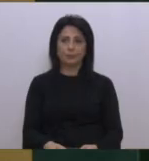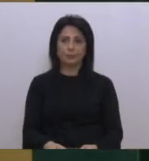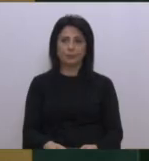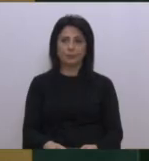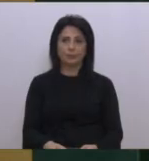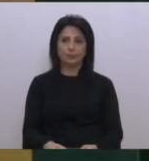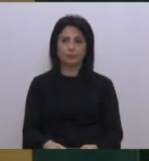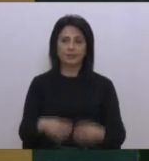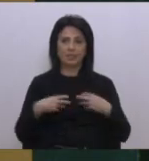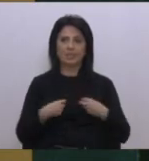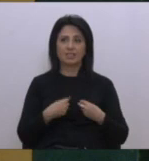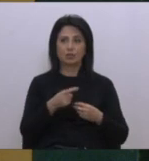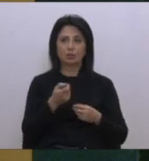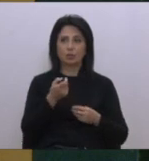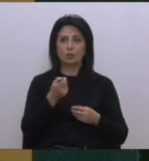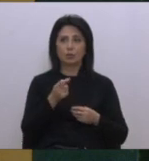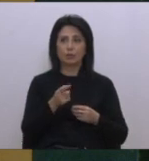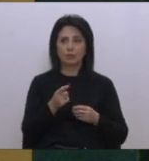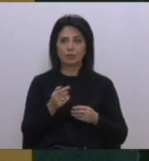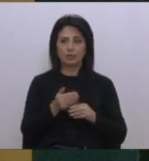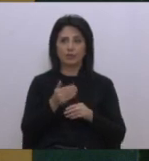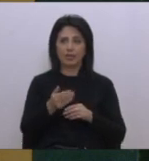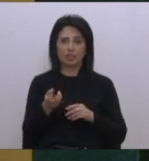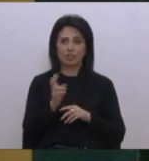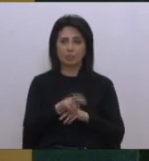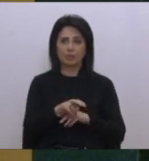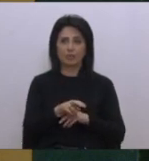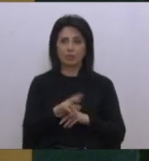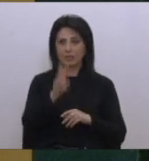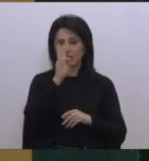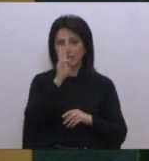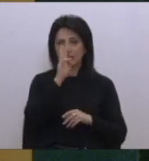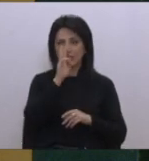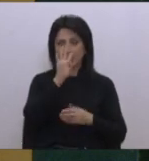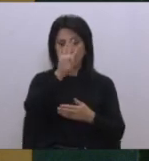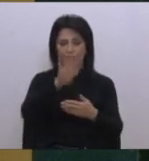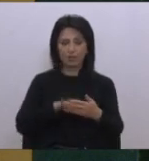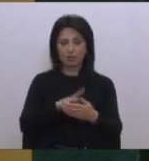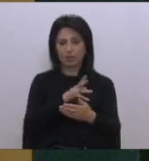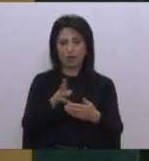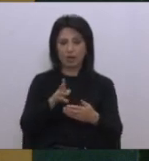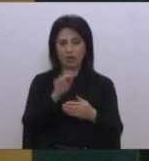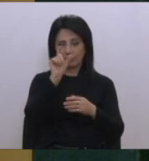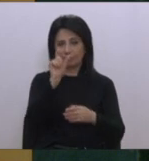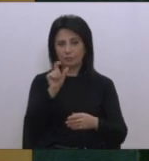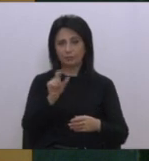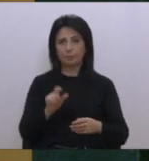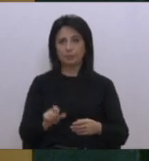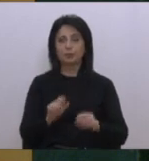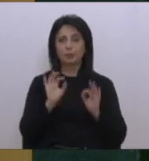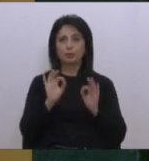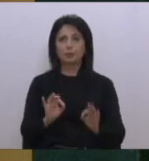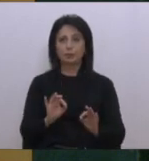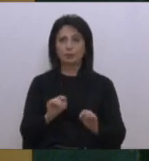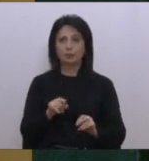Bătăun Roman, samțcarul tău în ciuda cui anșeam o credit, săhel pasoșcala gansa zurulia, te-a zustat